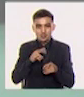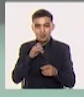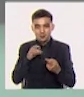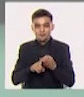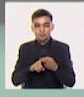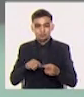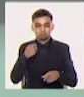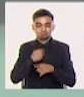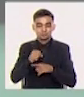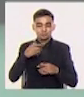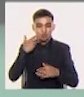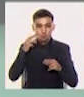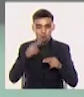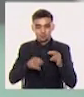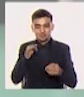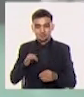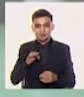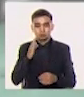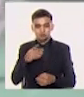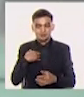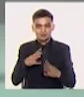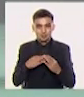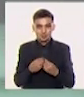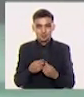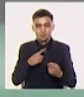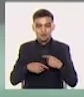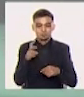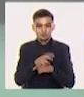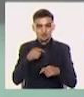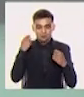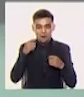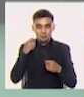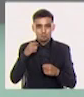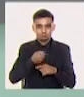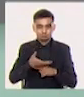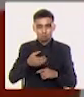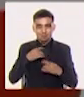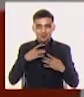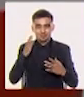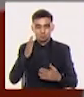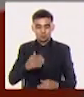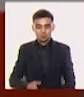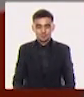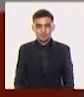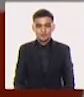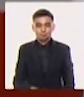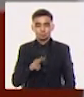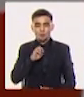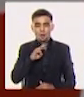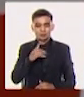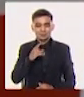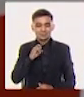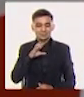ауыздықтап, аман есен жеңіп шыққан жағдайда бұйыртса, отбасымызда той болады деген үміттемін. Маңғыстауда